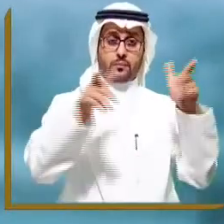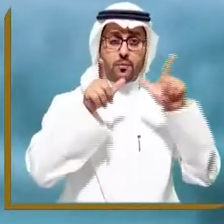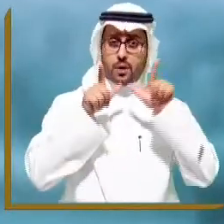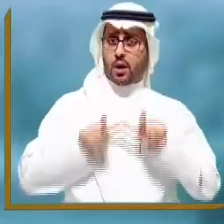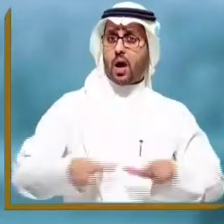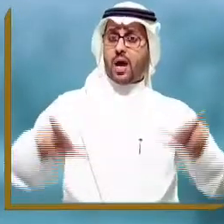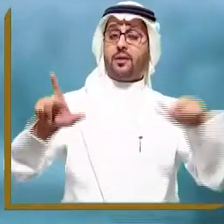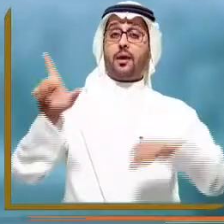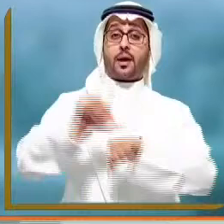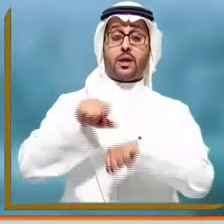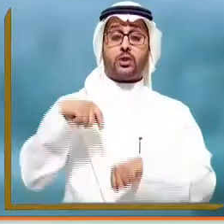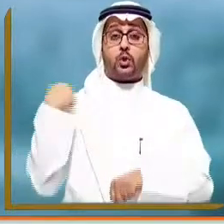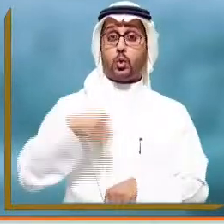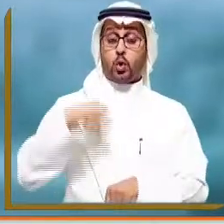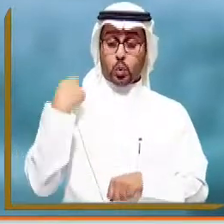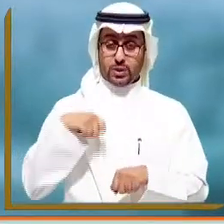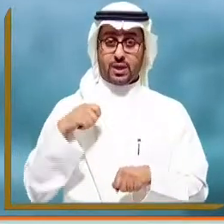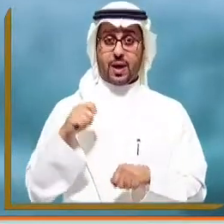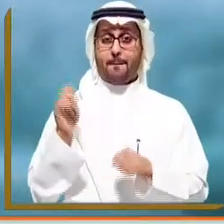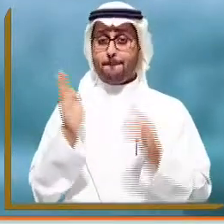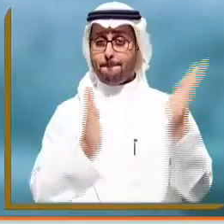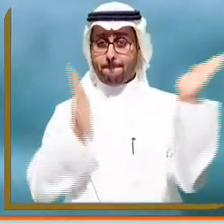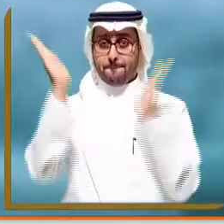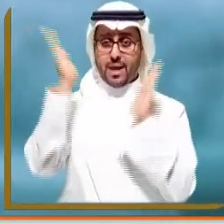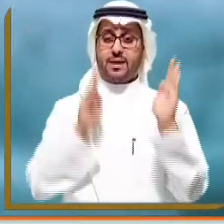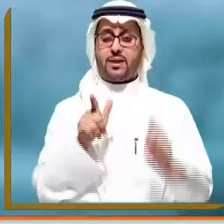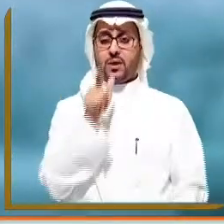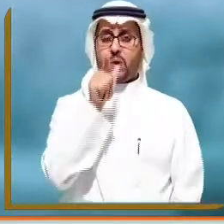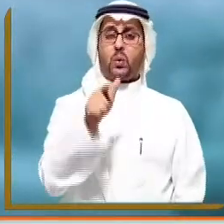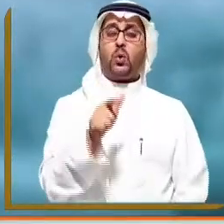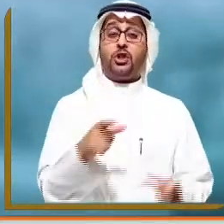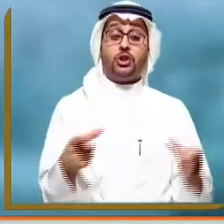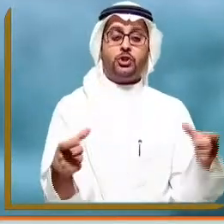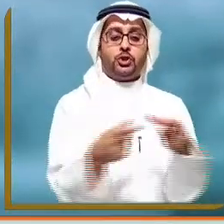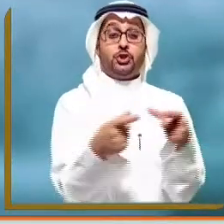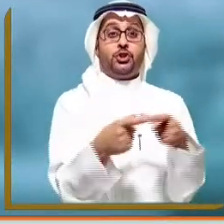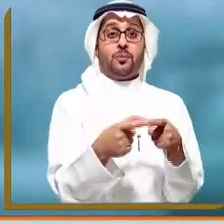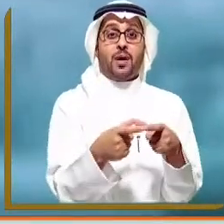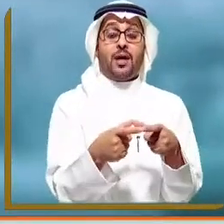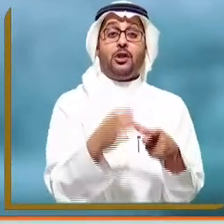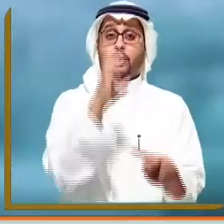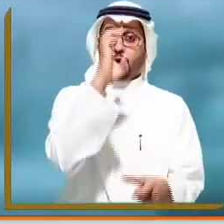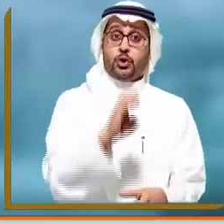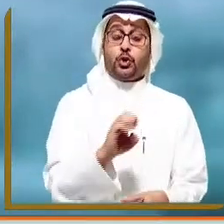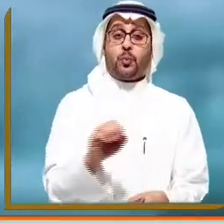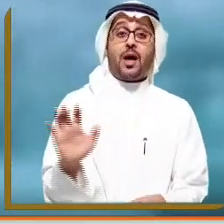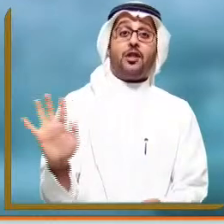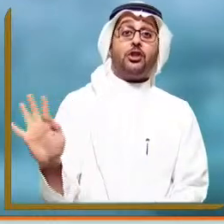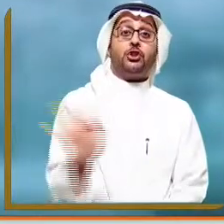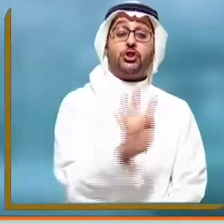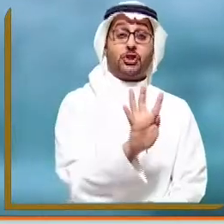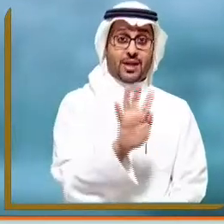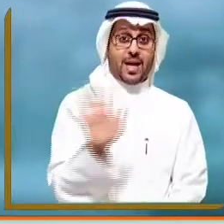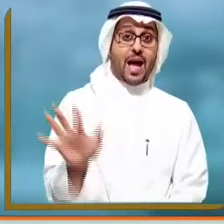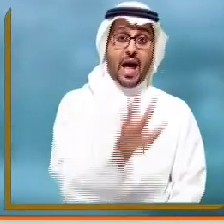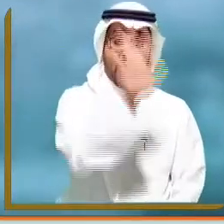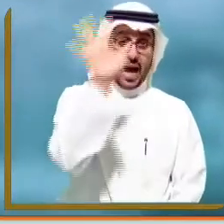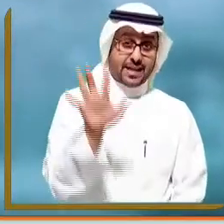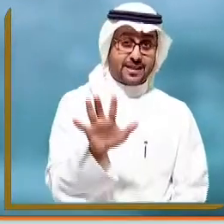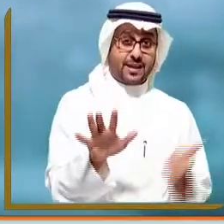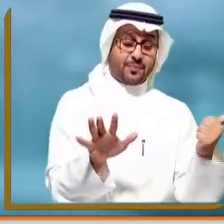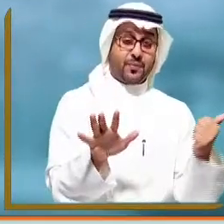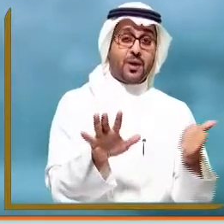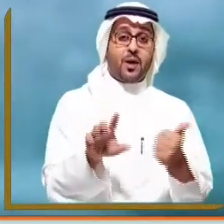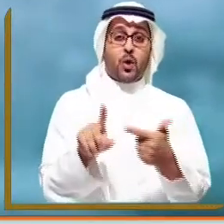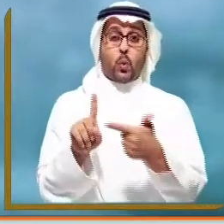أعلن رئيس الوزراء الماليزي محي الدين ياسين أن القمة بين زعماء رابطة دول جنوب شرق آسيا آسيان والزعيم العسكري الجديد